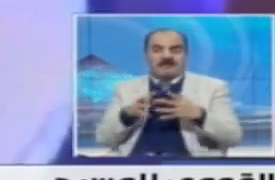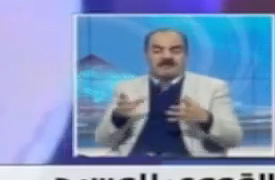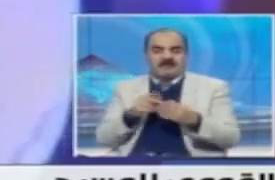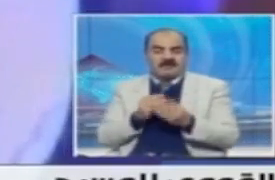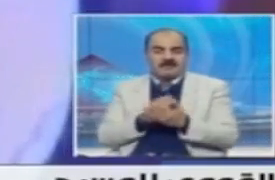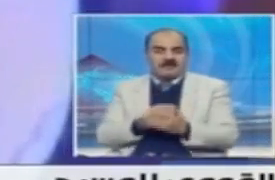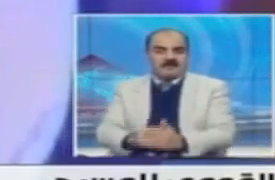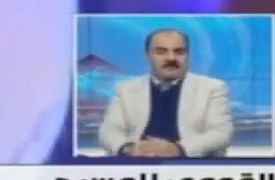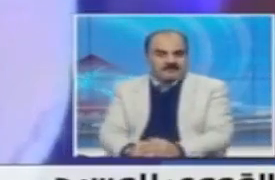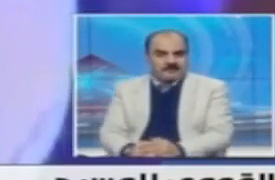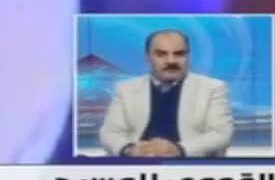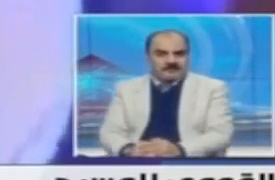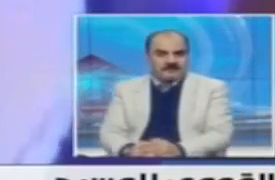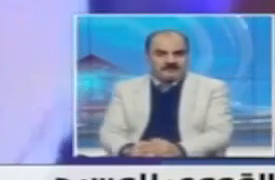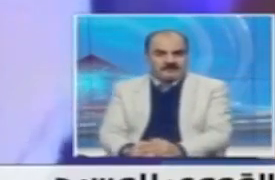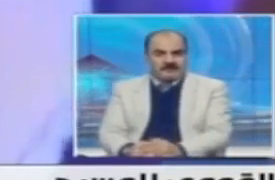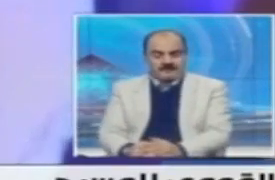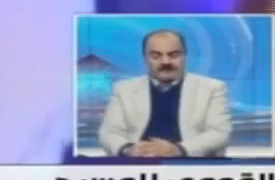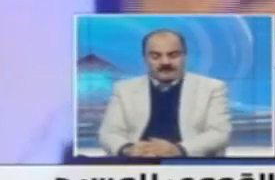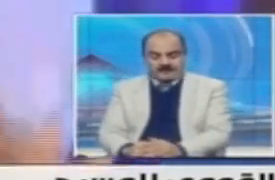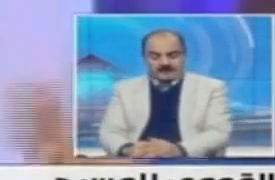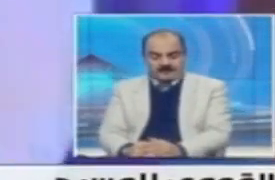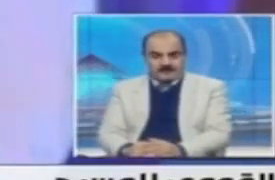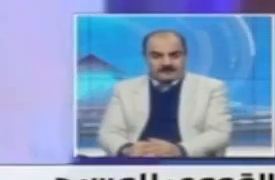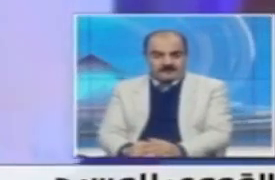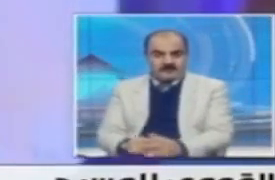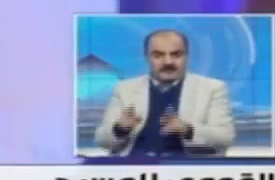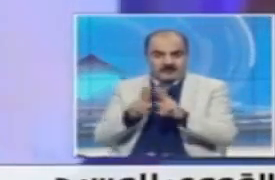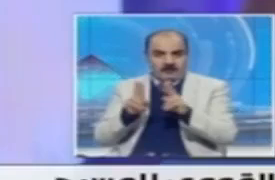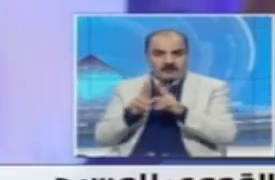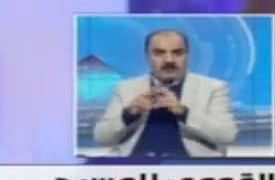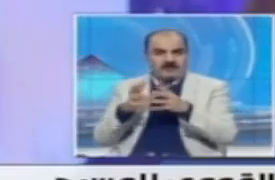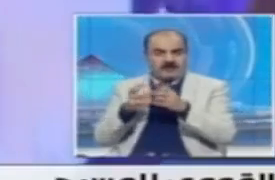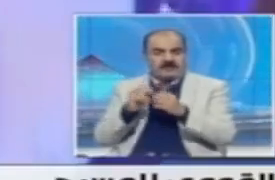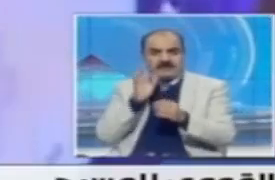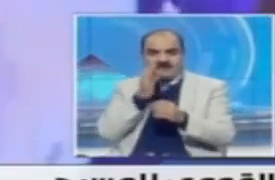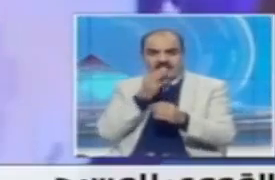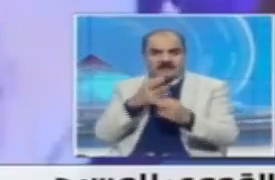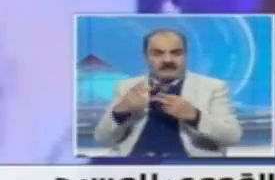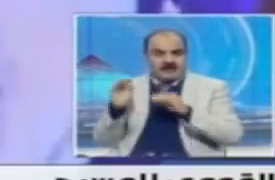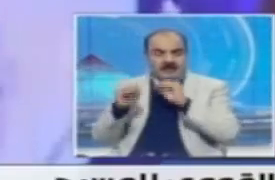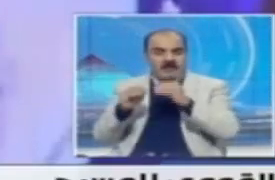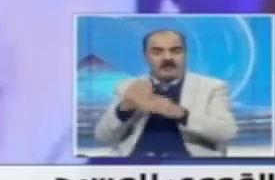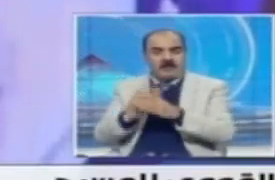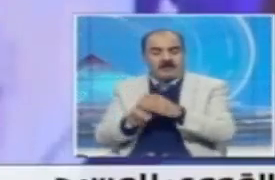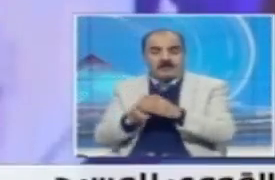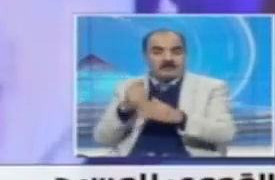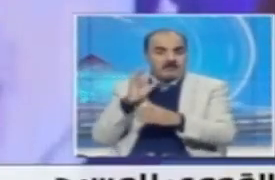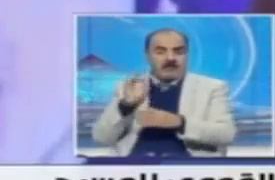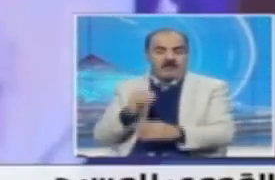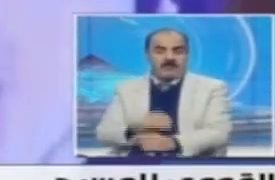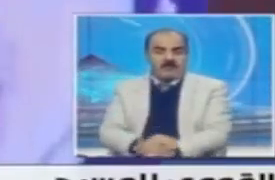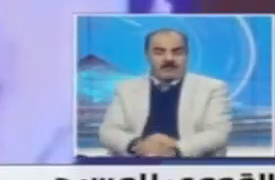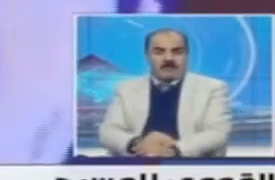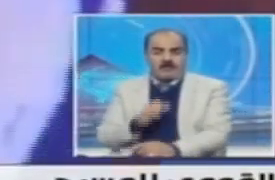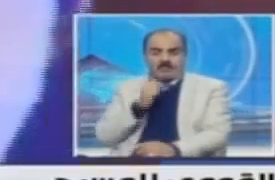الملابس التي ارتداها الفنان سواء في المسرح أو في السينما. وأنا معي ابنة الفنان القدير المنتصر